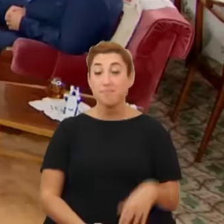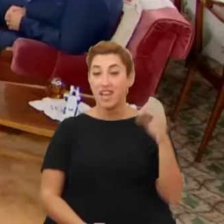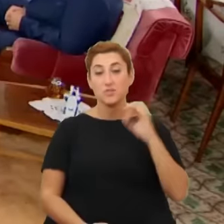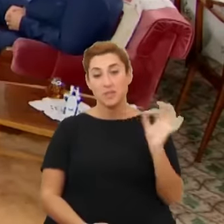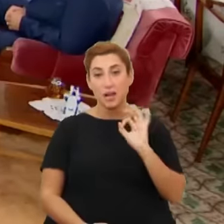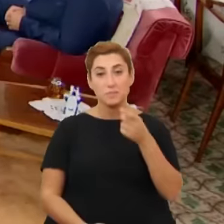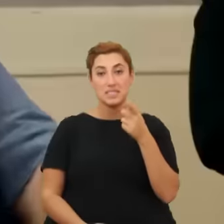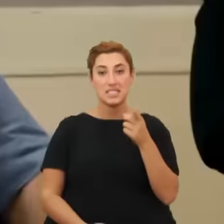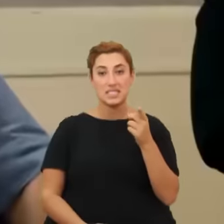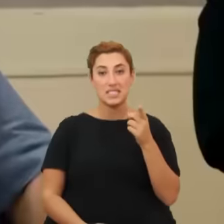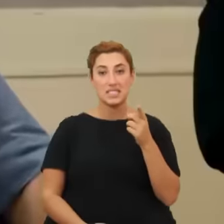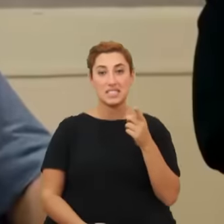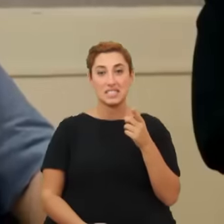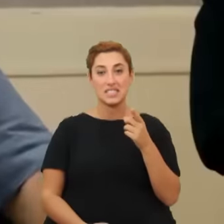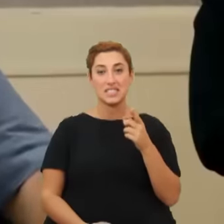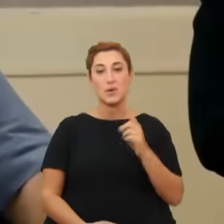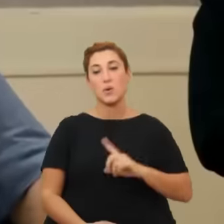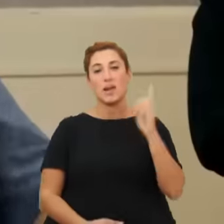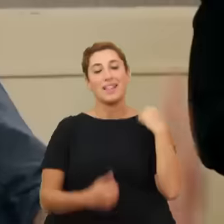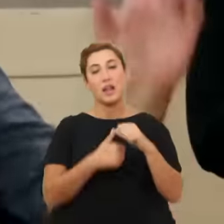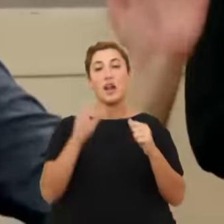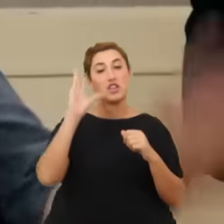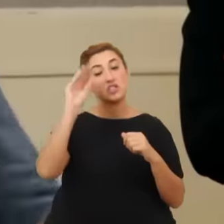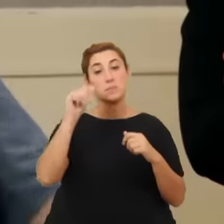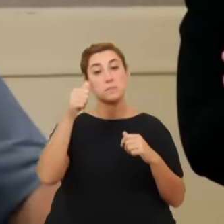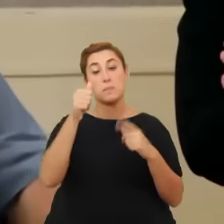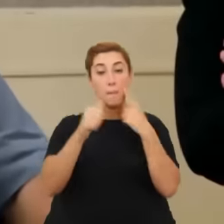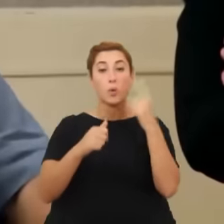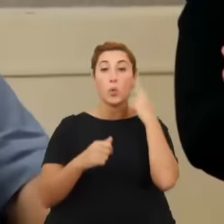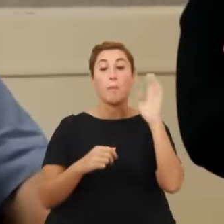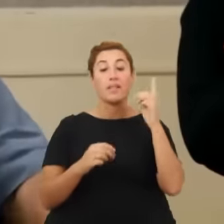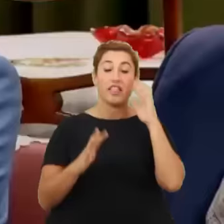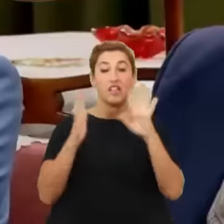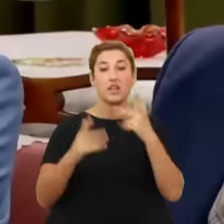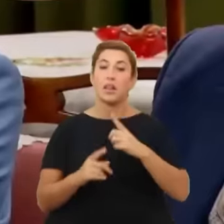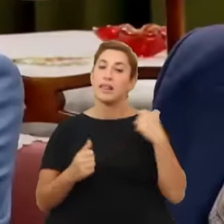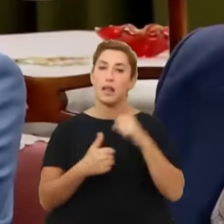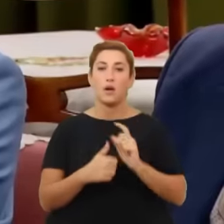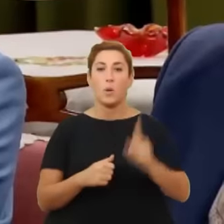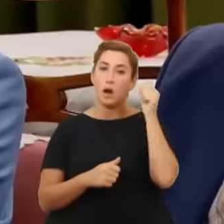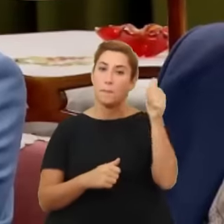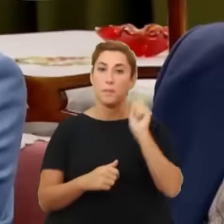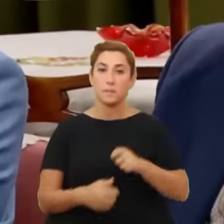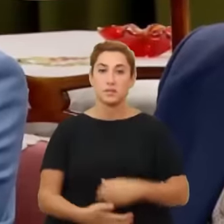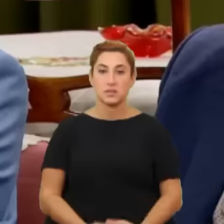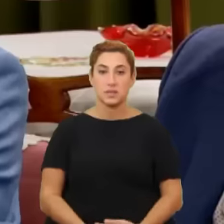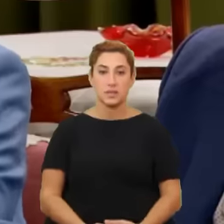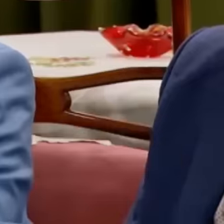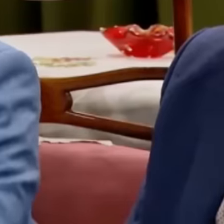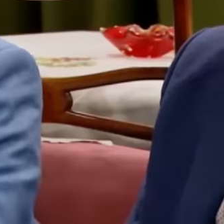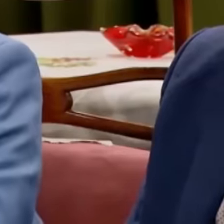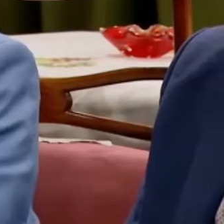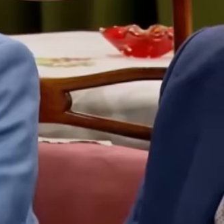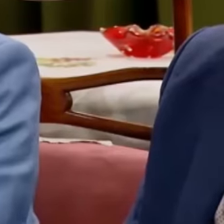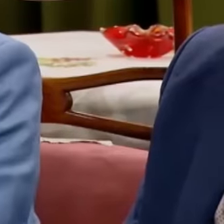Şimdi tabii siz gidin bir daha bir kapıyı çalın. Duymadılar demin herhalde telaş eden. Siz gidin kapıyı bir daha bir çalın ya. Ben